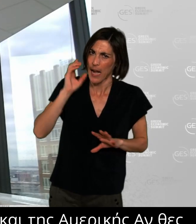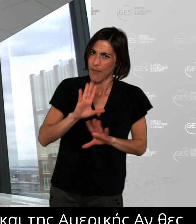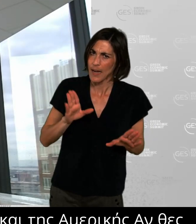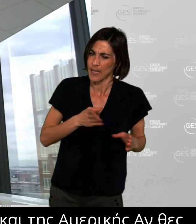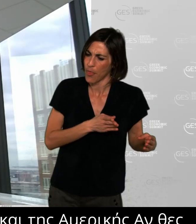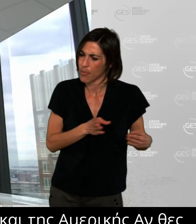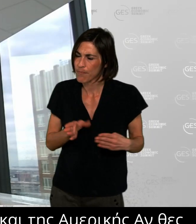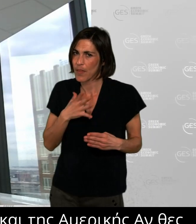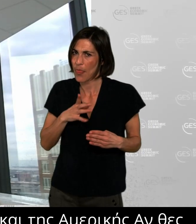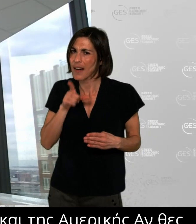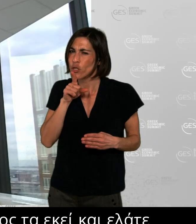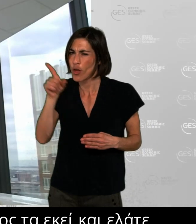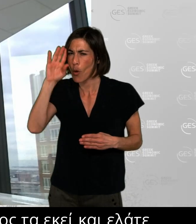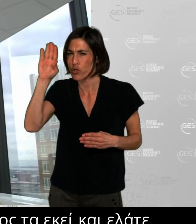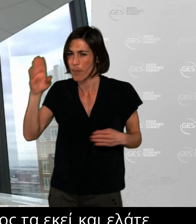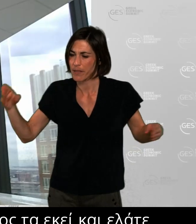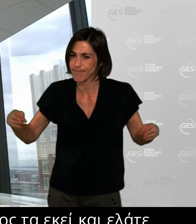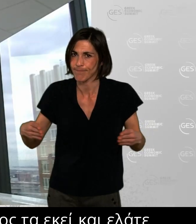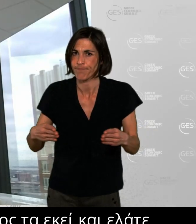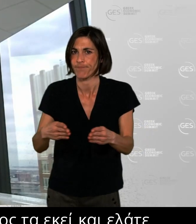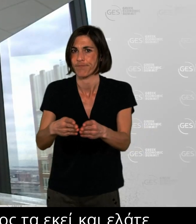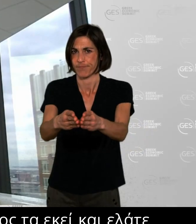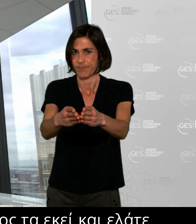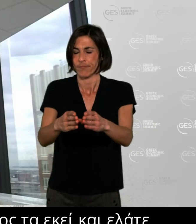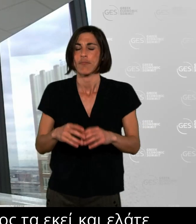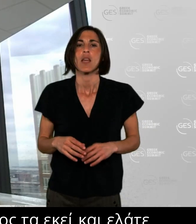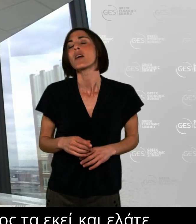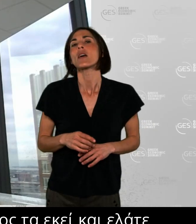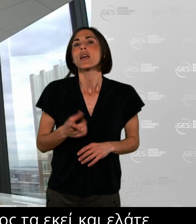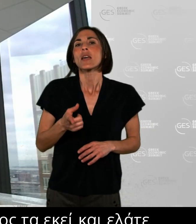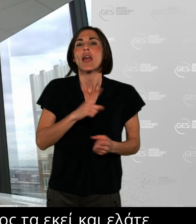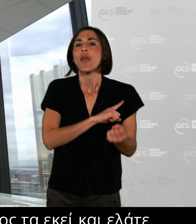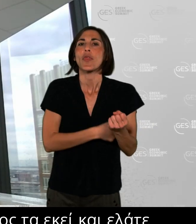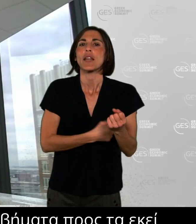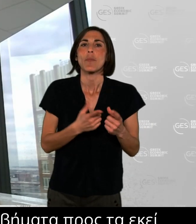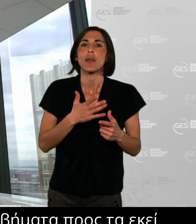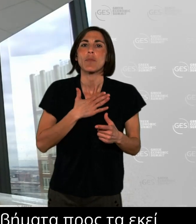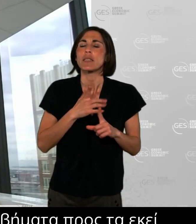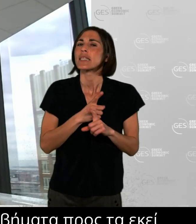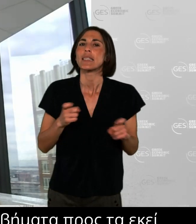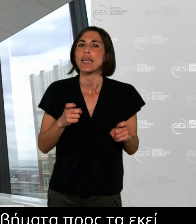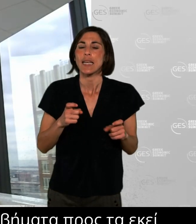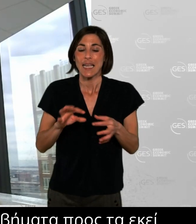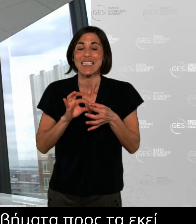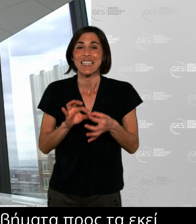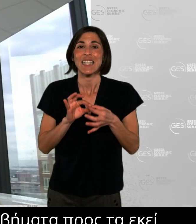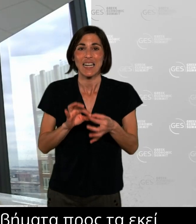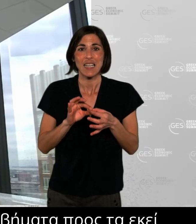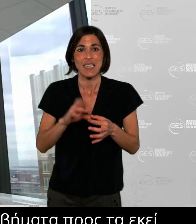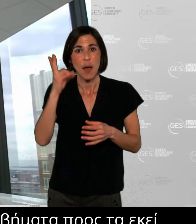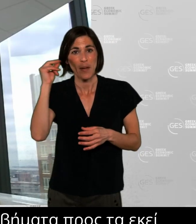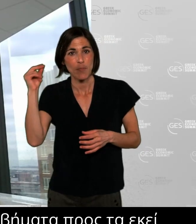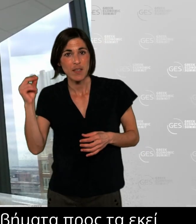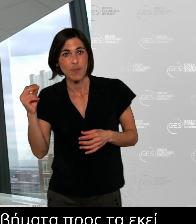τα εκεί πάμε, ίσως με πιο αργά βήματα προς τα εκεί πάμε, η δύναμή μας είναι η συνεργασία των πανεπιστημίων και των ερευνητικών κέντρων με τη